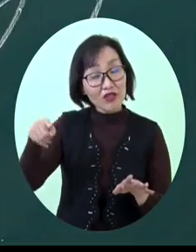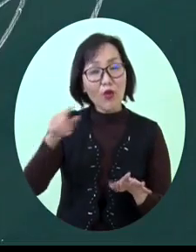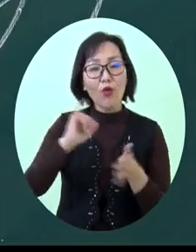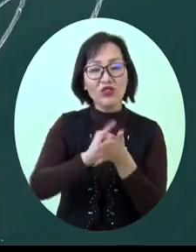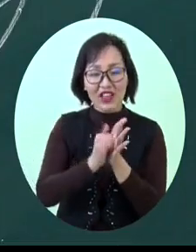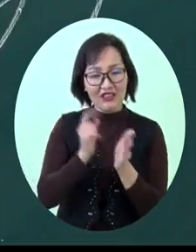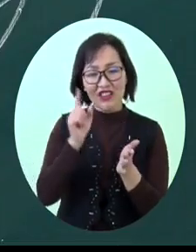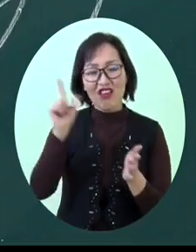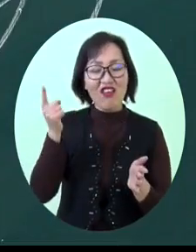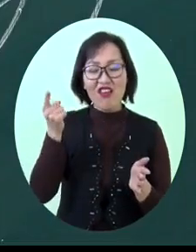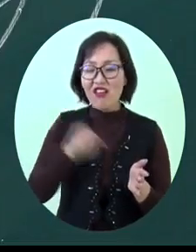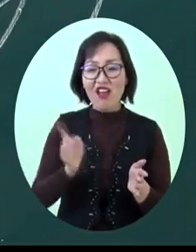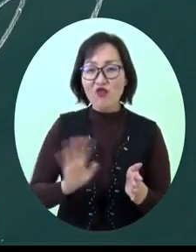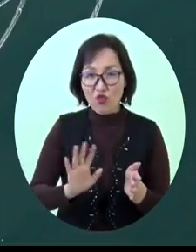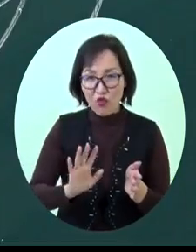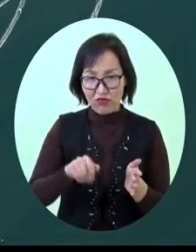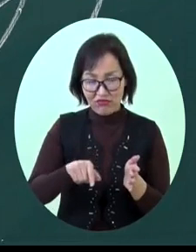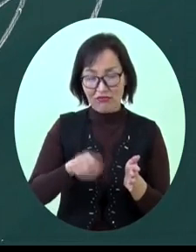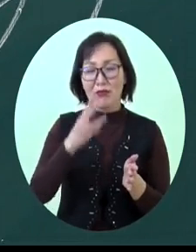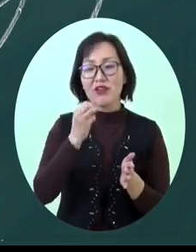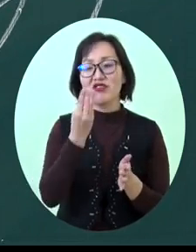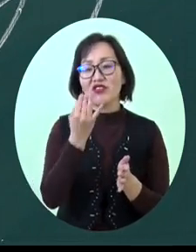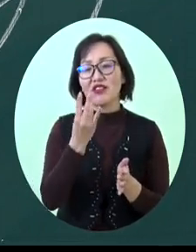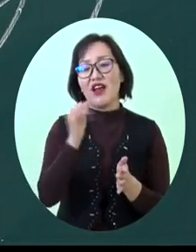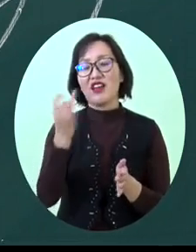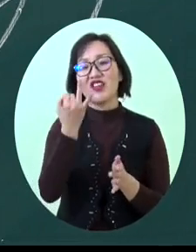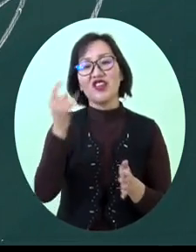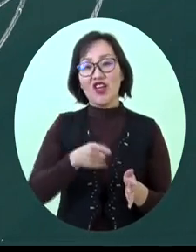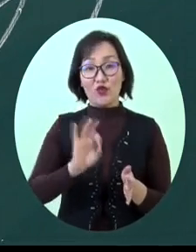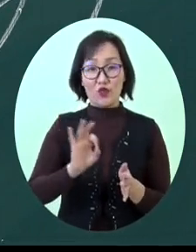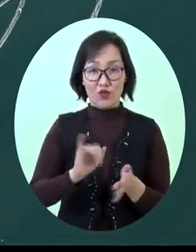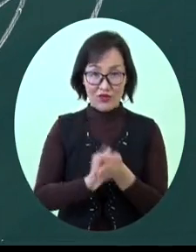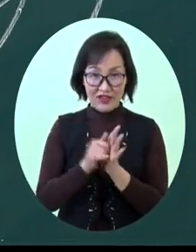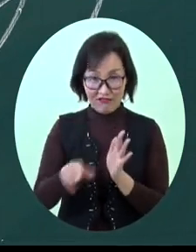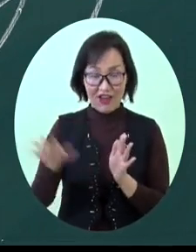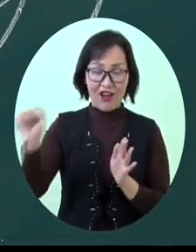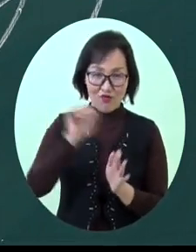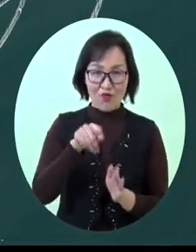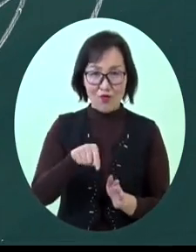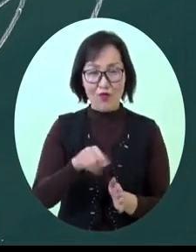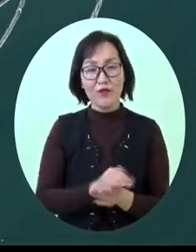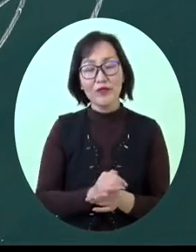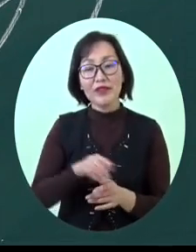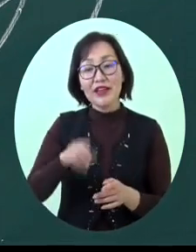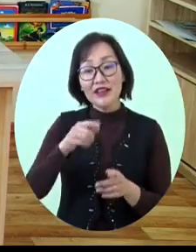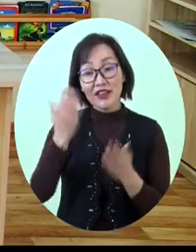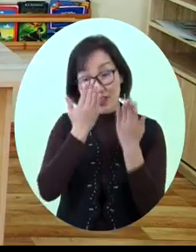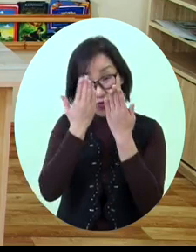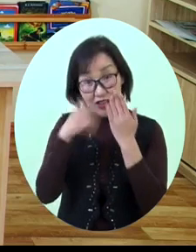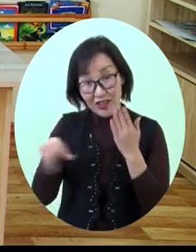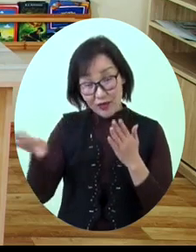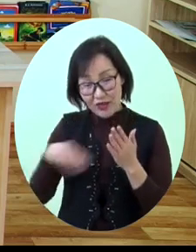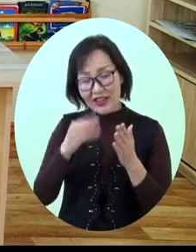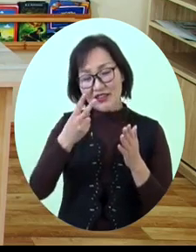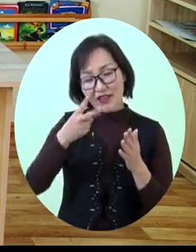маань балархаа и гээгтгүй бичигддэг байх нэ. За бид нэр ихэ уншаад ихтэр байгаа цэг тэмдэг